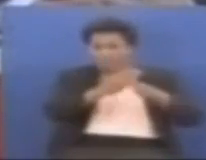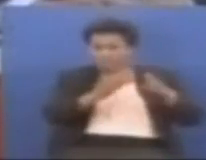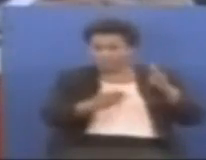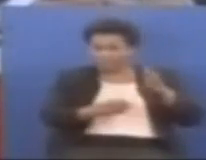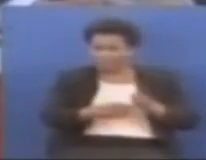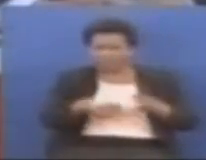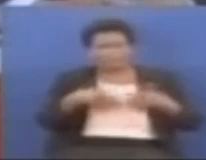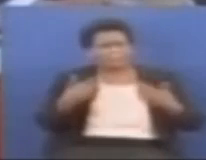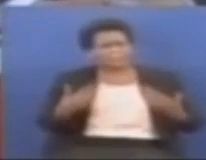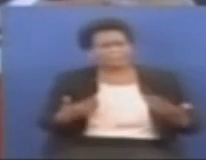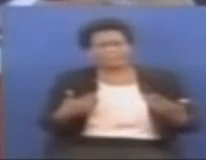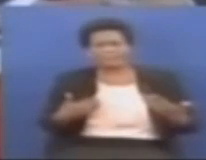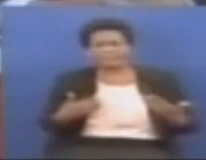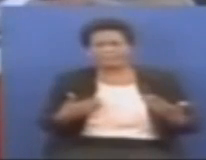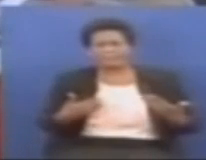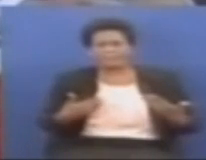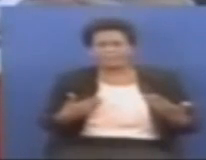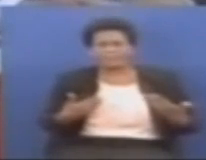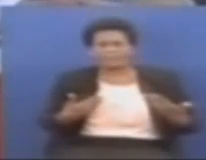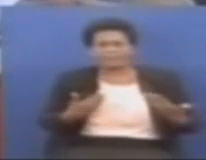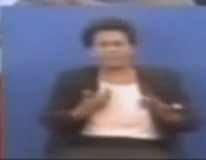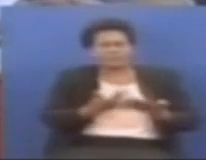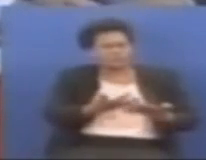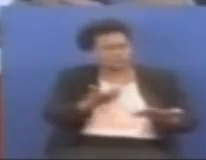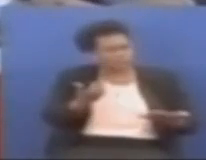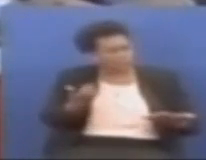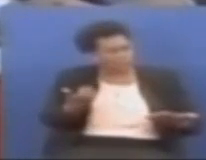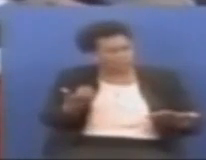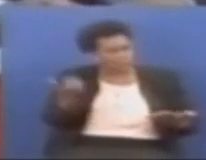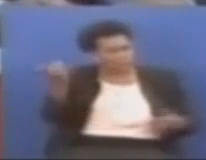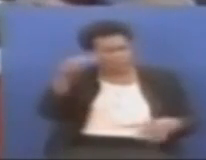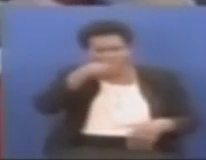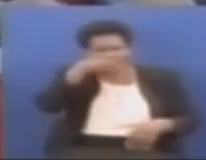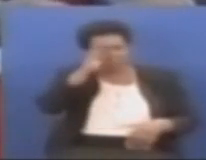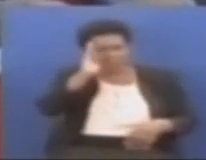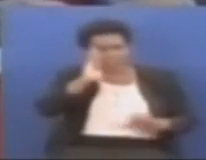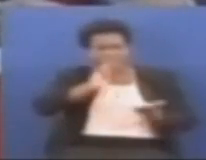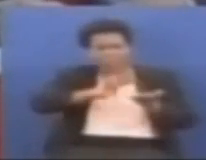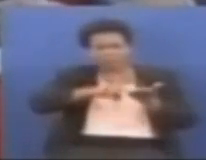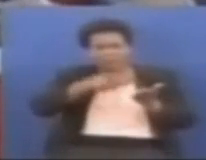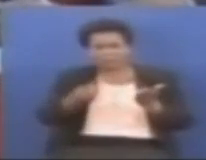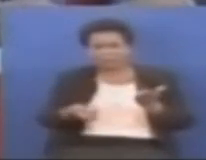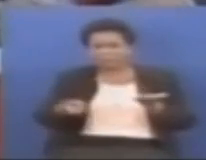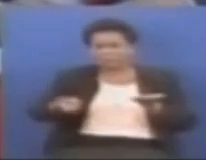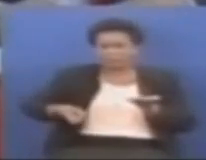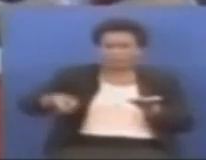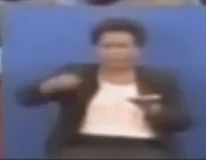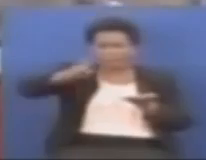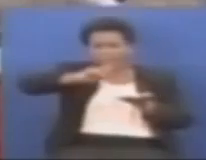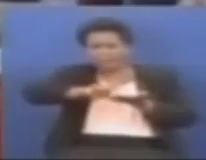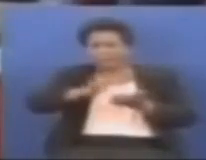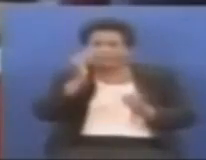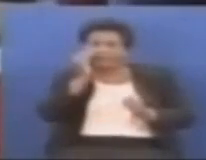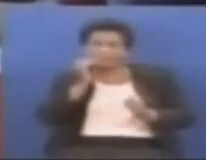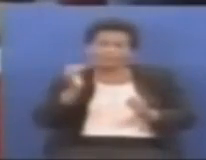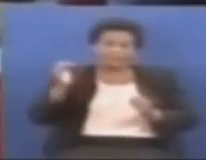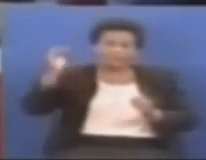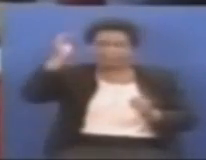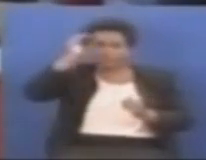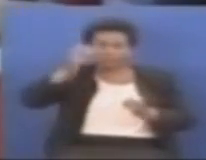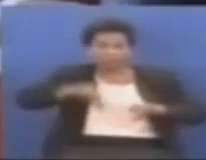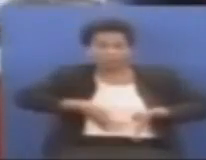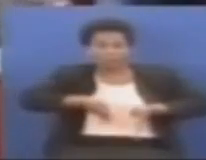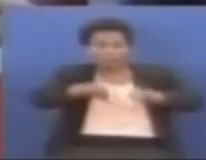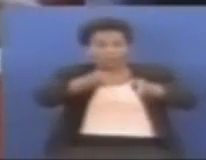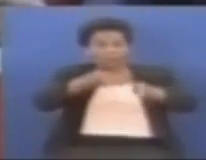nini Wizara ya Ujenzi isiipandishe barabara hii kufuatana na umuhimu wake ili iwe chini ya TANROADS iweze